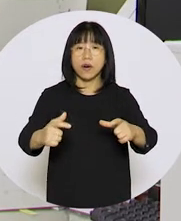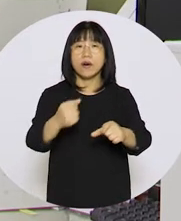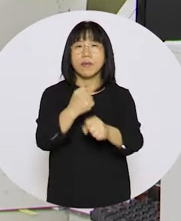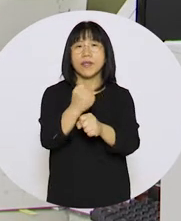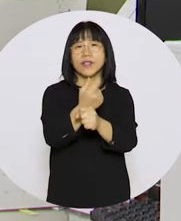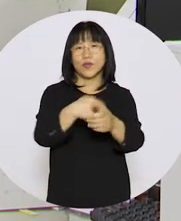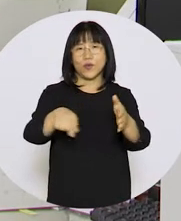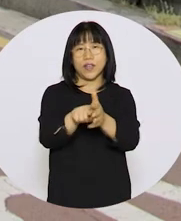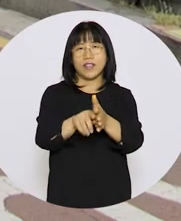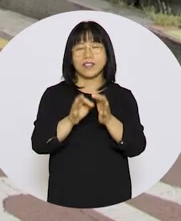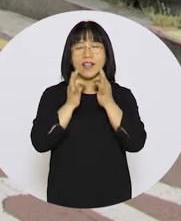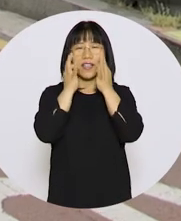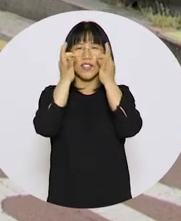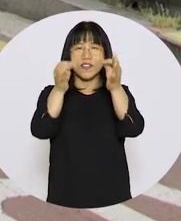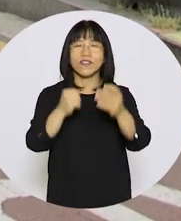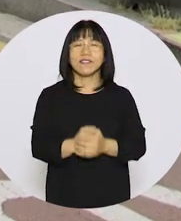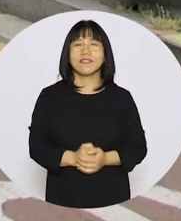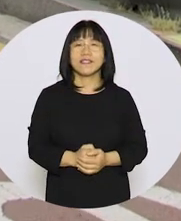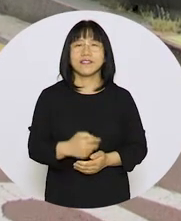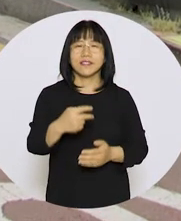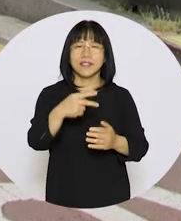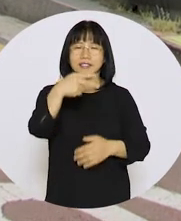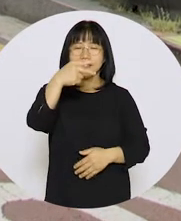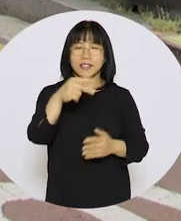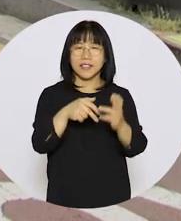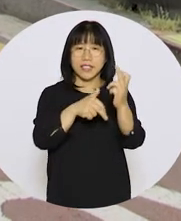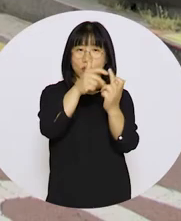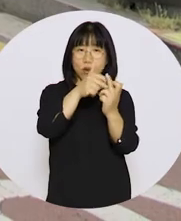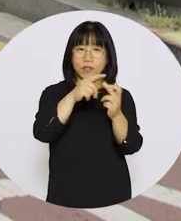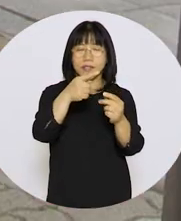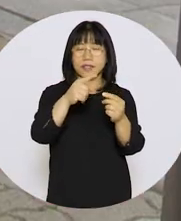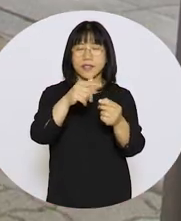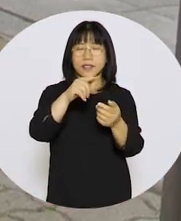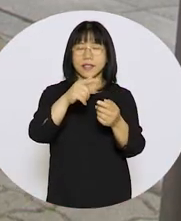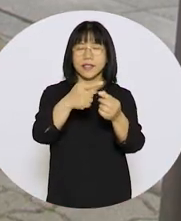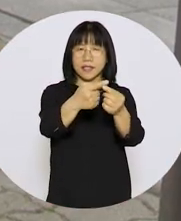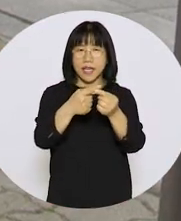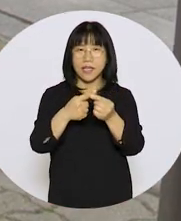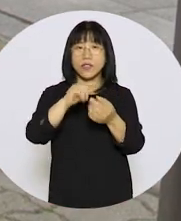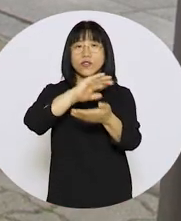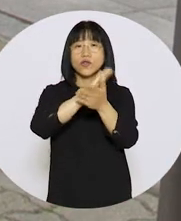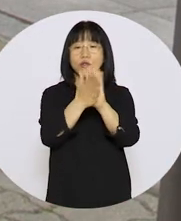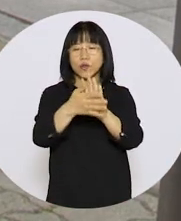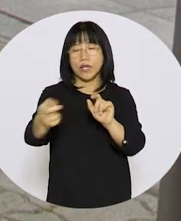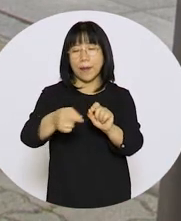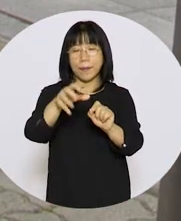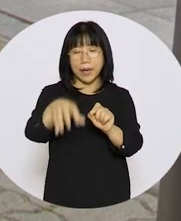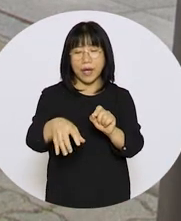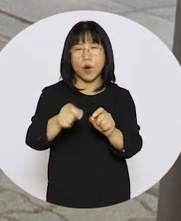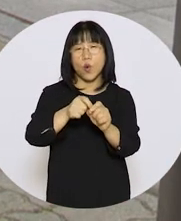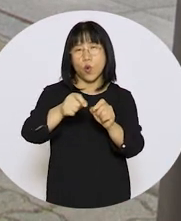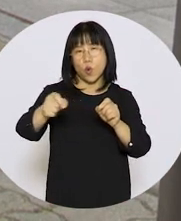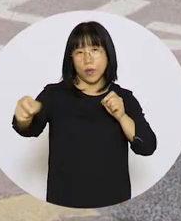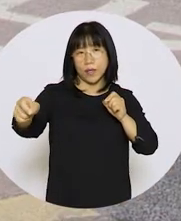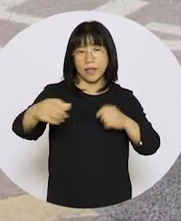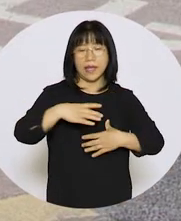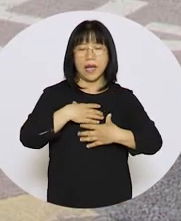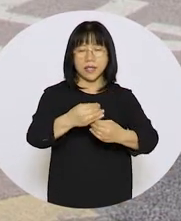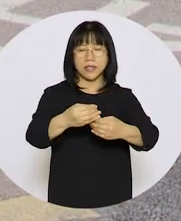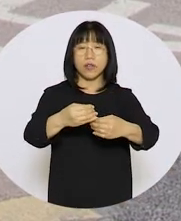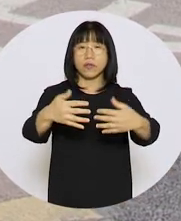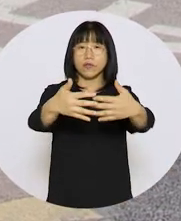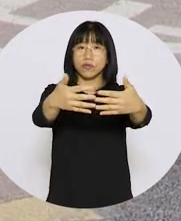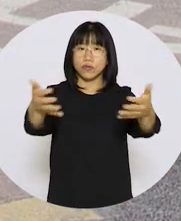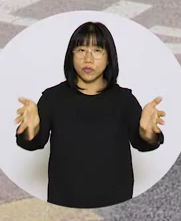하겠읍니다 또 등촌 제일 유치원 암 어린이 보호구역 c 모 빈터 구간의 오래된 보행자 안전 펜스 정비사업 또